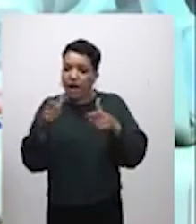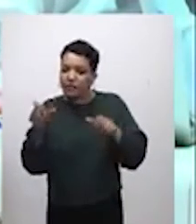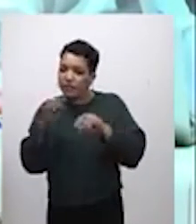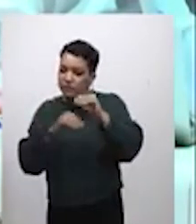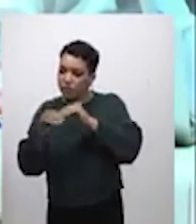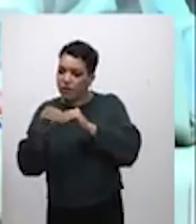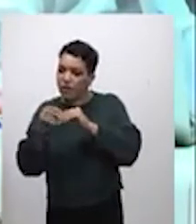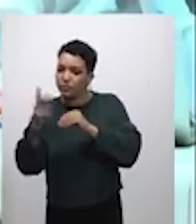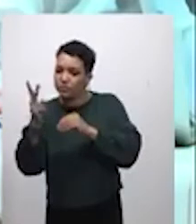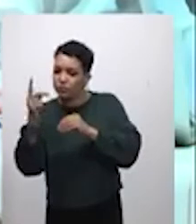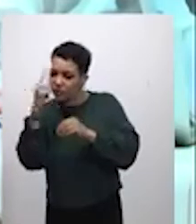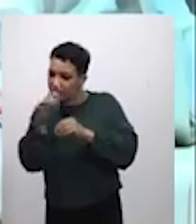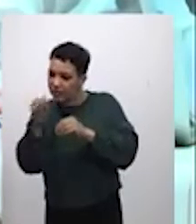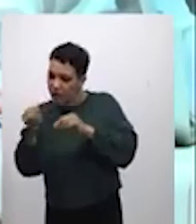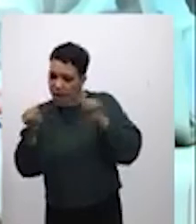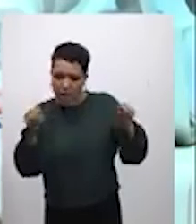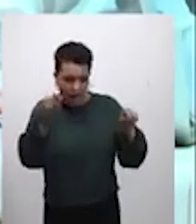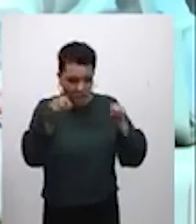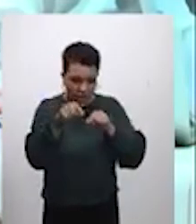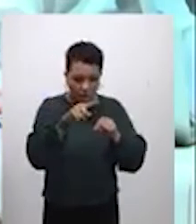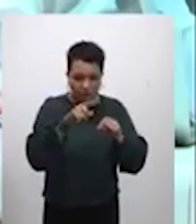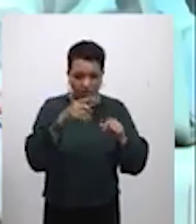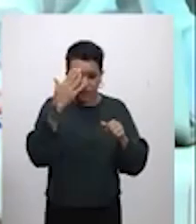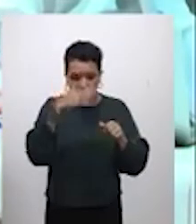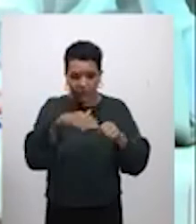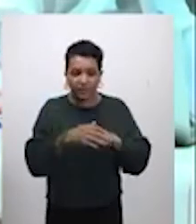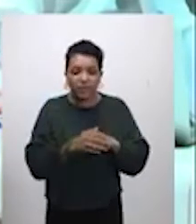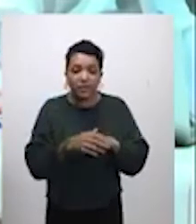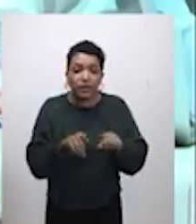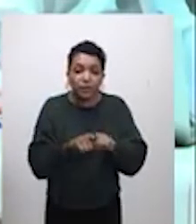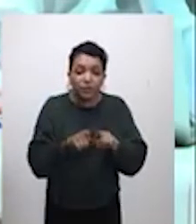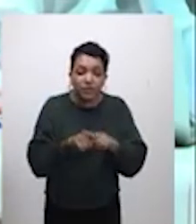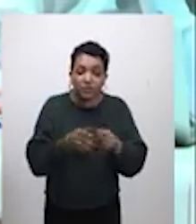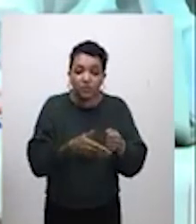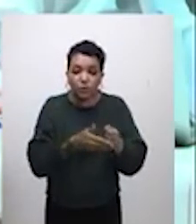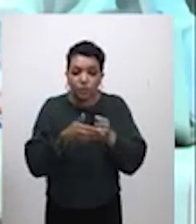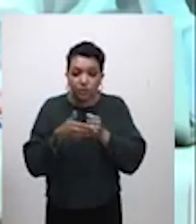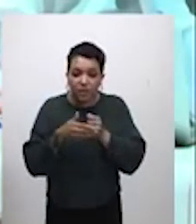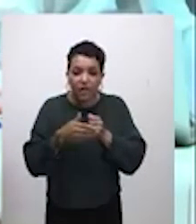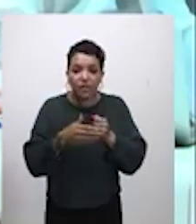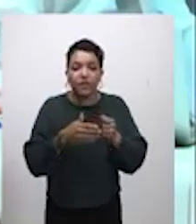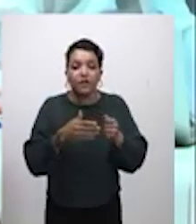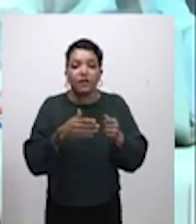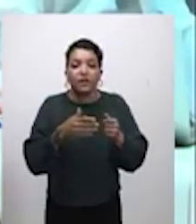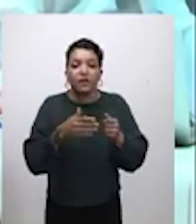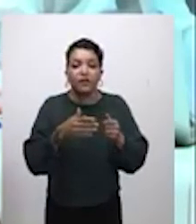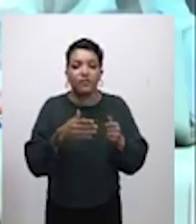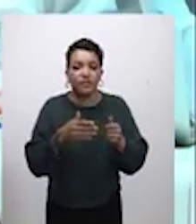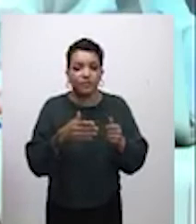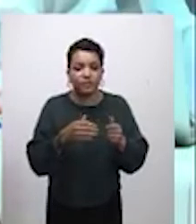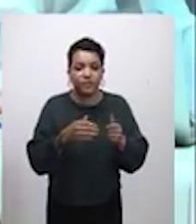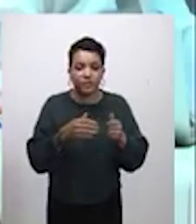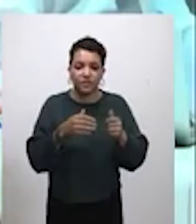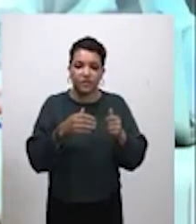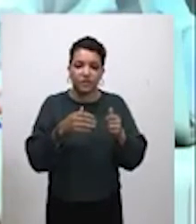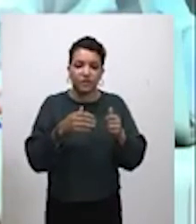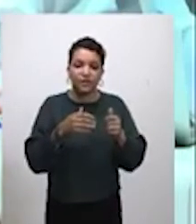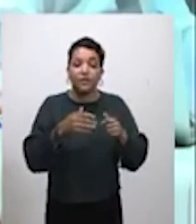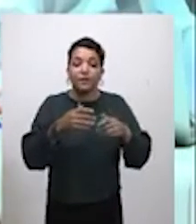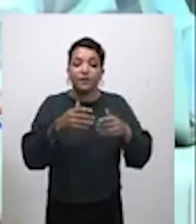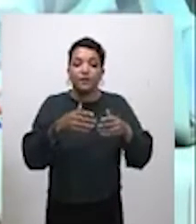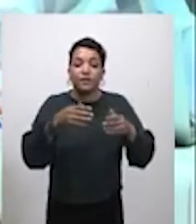plus difficile. Nous avons d'autre part le soutien au développement de centres de santé de proximité, le maintien de nos